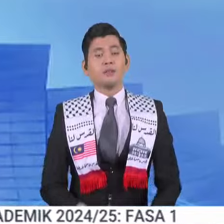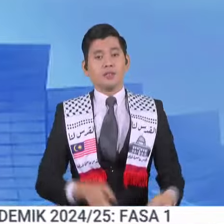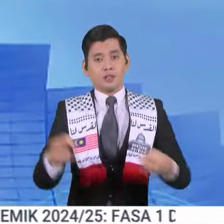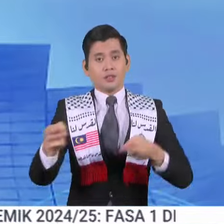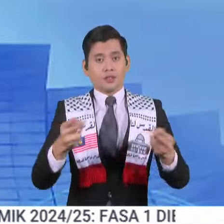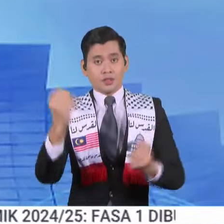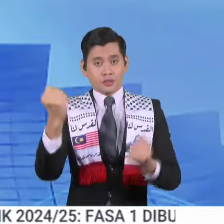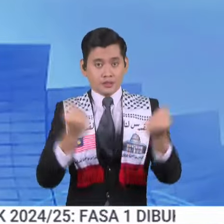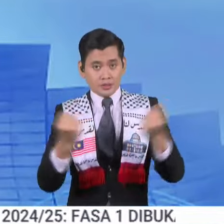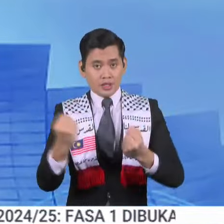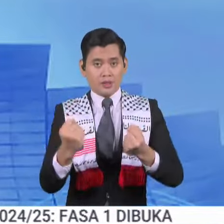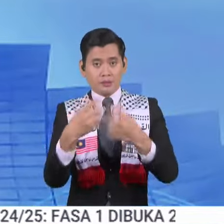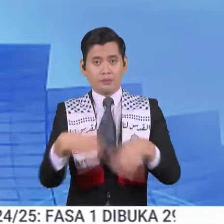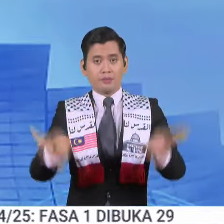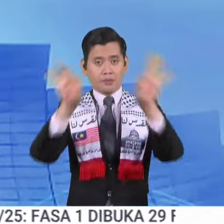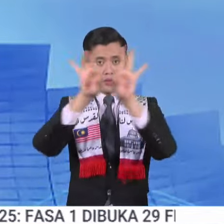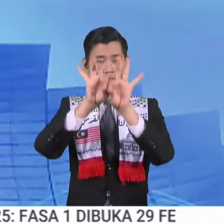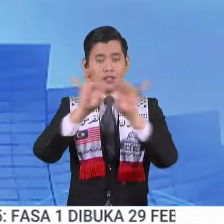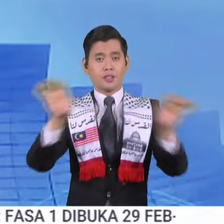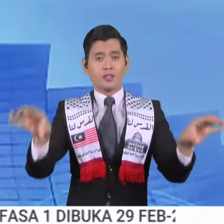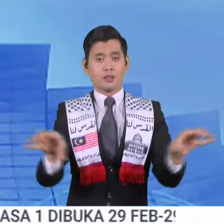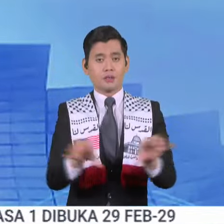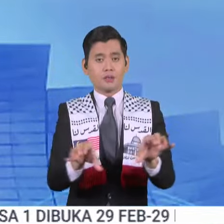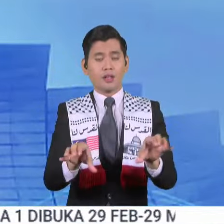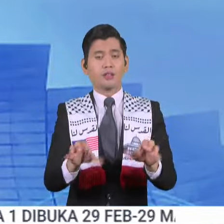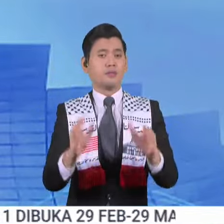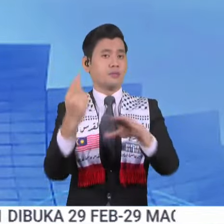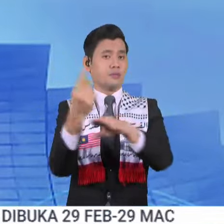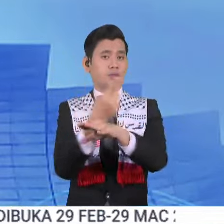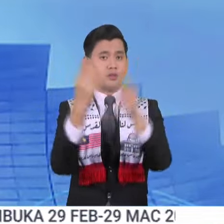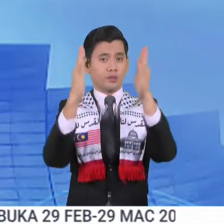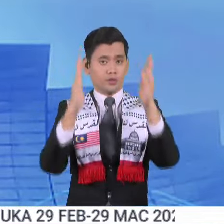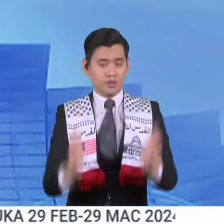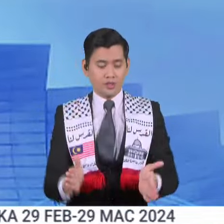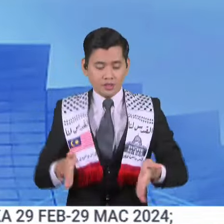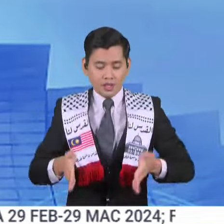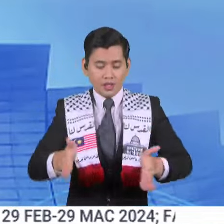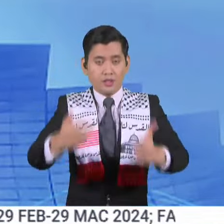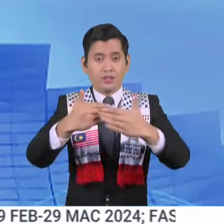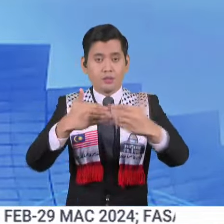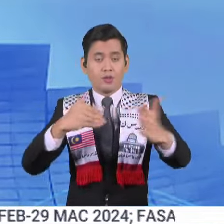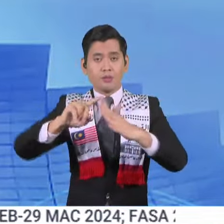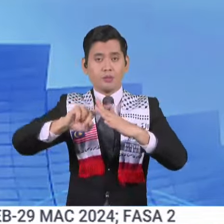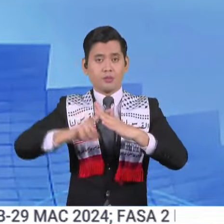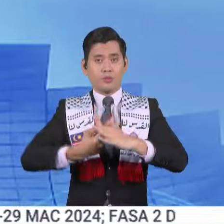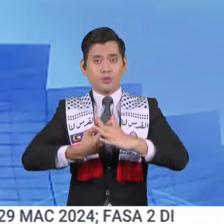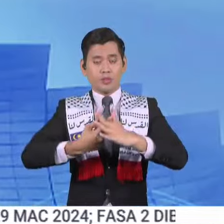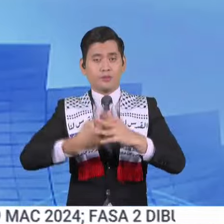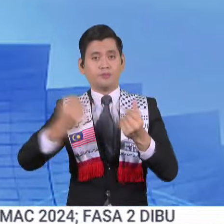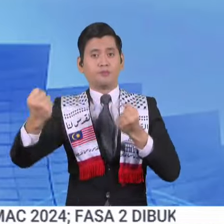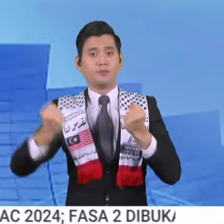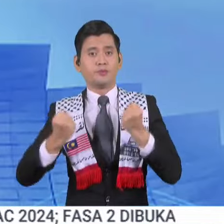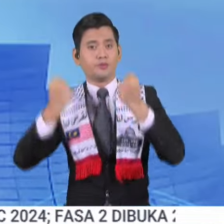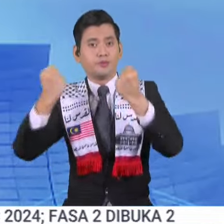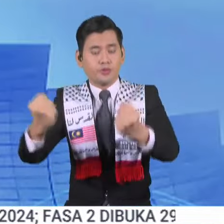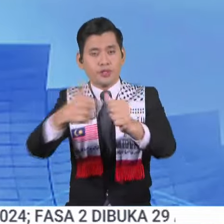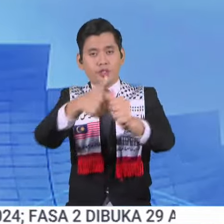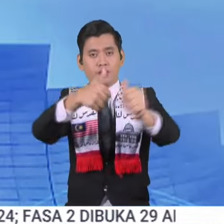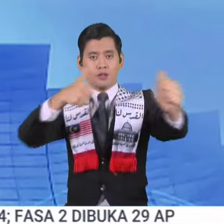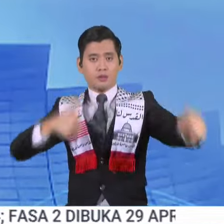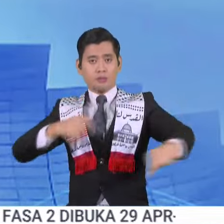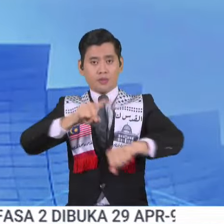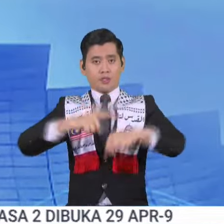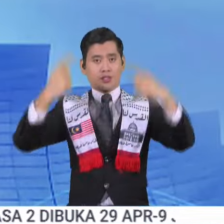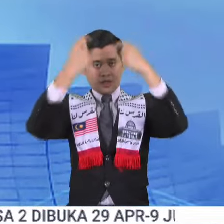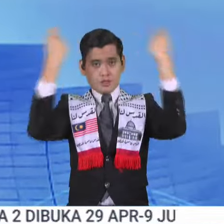Penyelenggaraan kenderaan, perkara penting yang perlu dilakukan pengguna jalan raya sebelum memulakan perjalanan jauh, terutamanya menjelang Aidilfitri.